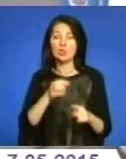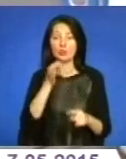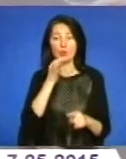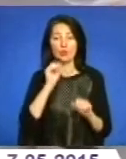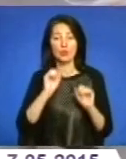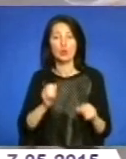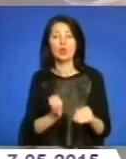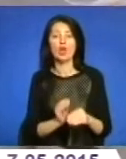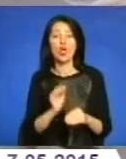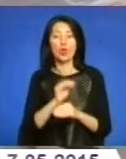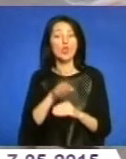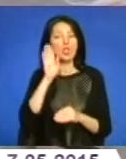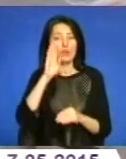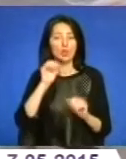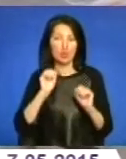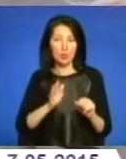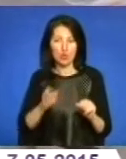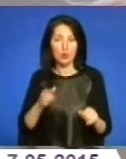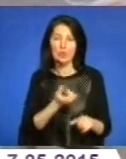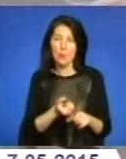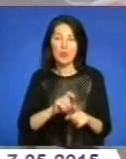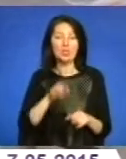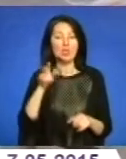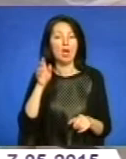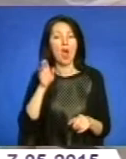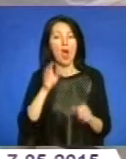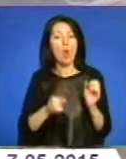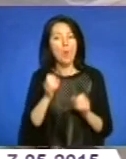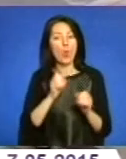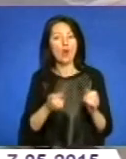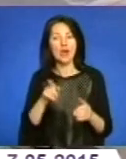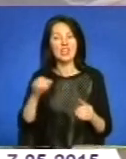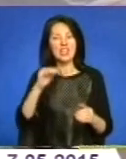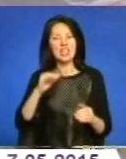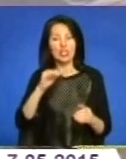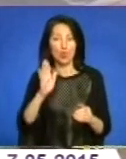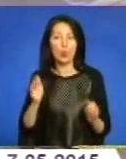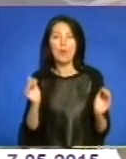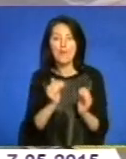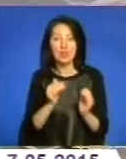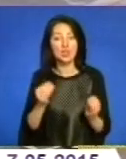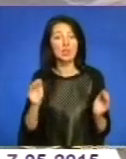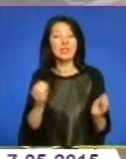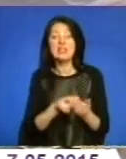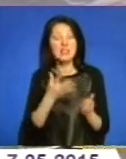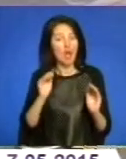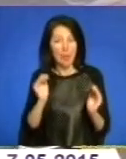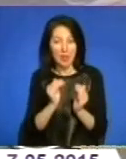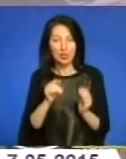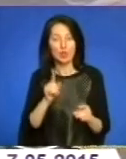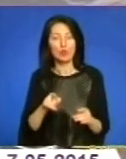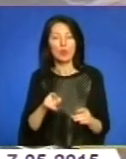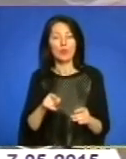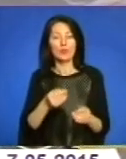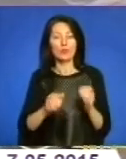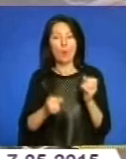можна до літр води, може бути більше молока, так? Але жир буде тоді менше, буде ціна менша. А тому молоко приходить